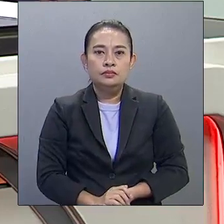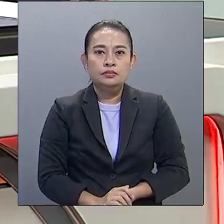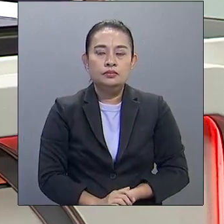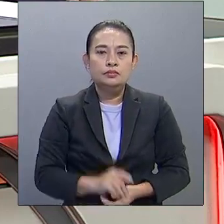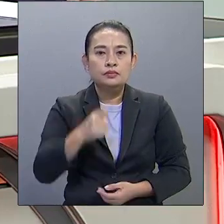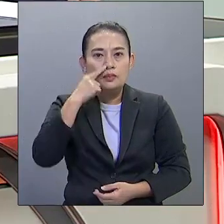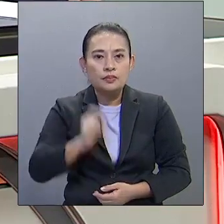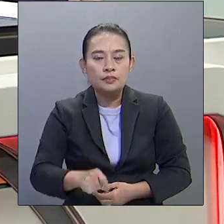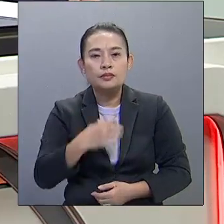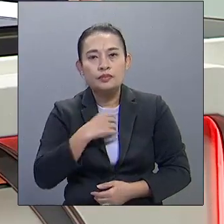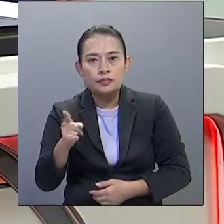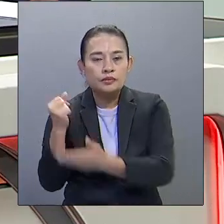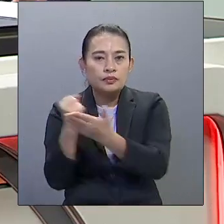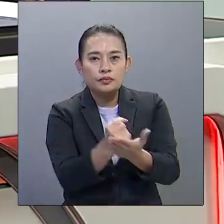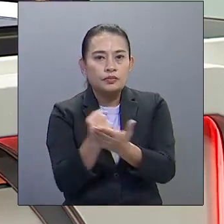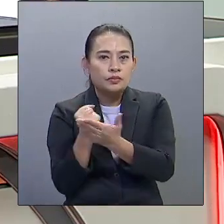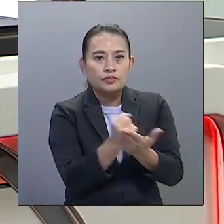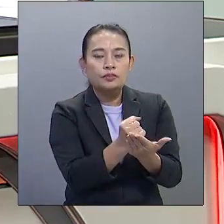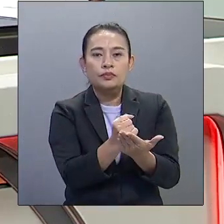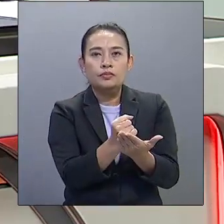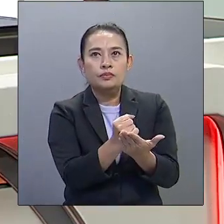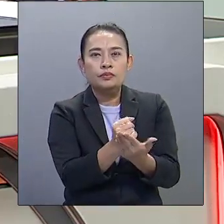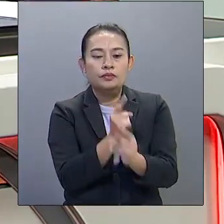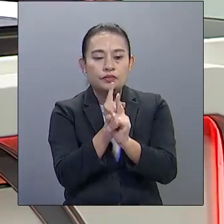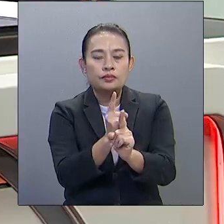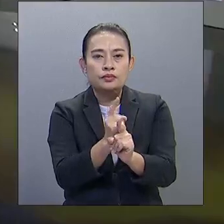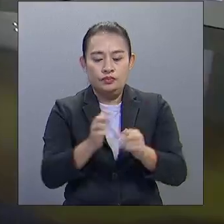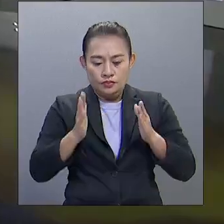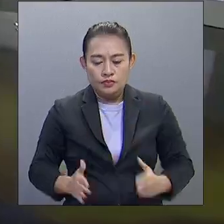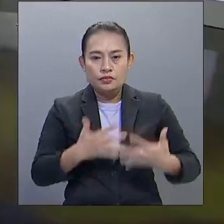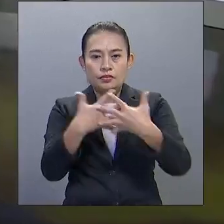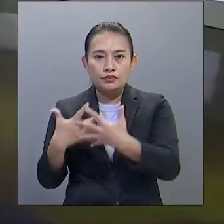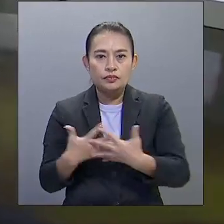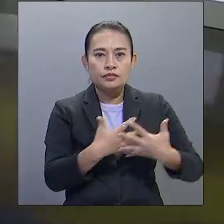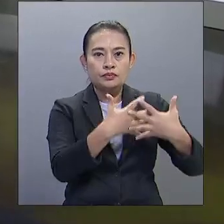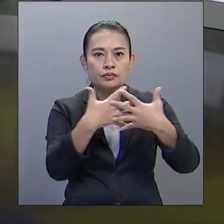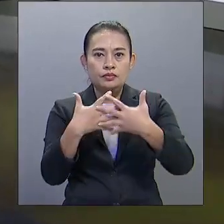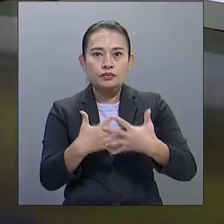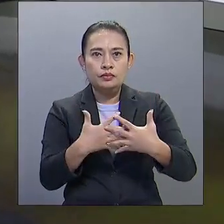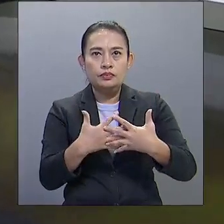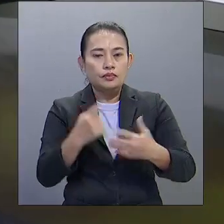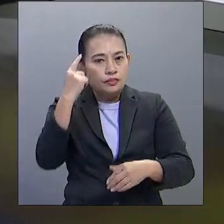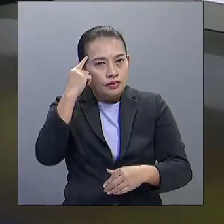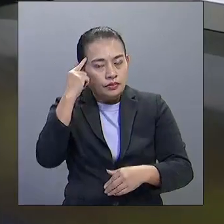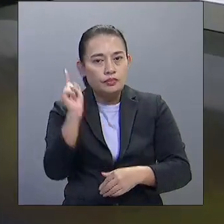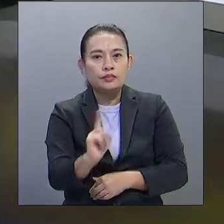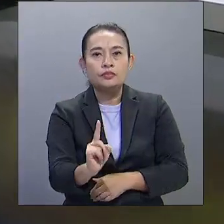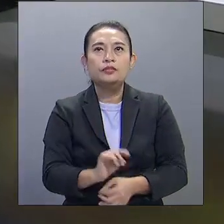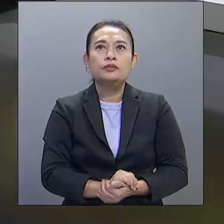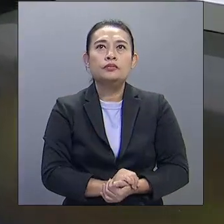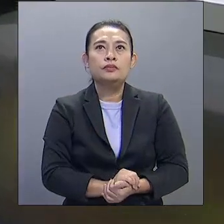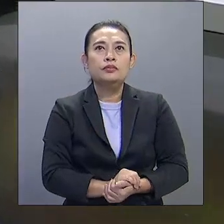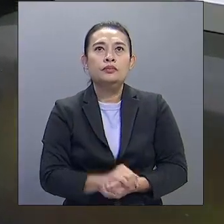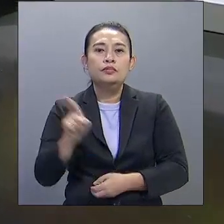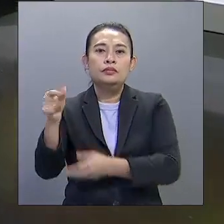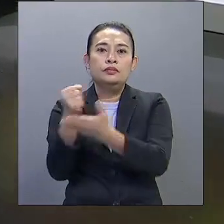และตราเท่าที่ทำได้ด้วยนะคะคุณเสาวลักษ์ในส่วนของชาวอเมริกันเมีความเห็นกันยังไงบ้างเพราะว่าความช่วยเหลือที่มีเนี่ยมันก็มาจาก